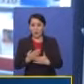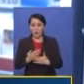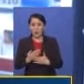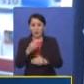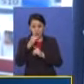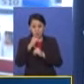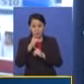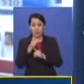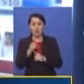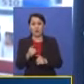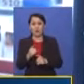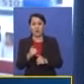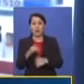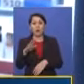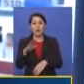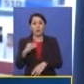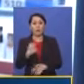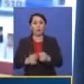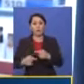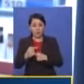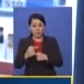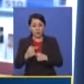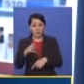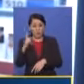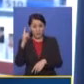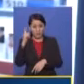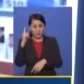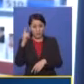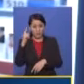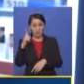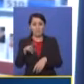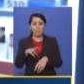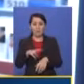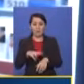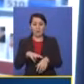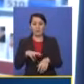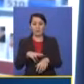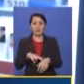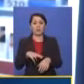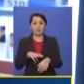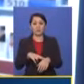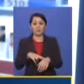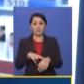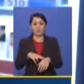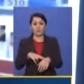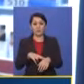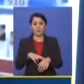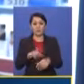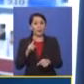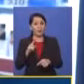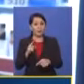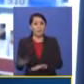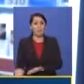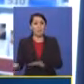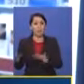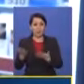смогла. Но потом вернулась, я позвонила сразу сотрудникам полиции. Но они тут сразу